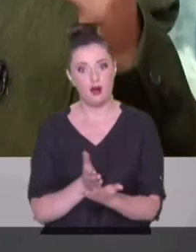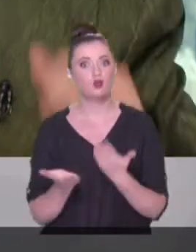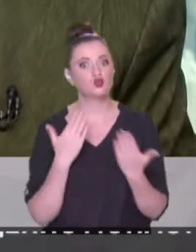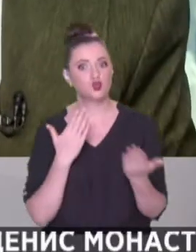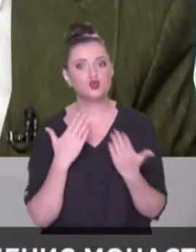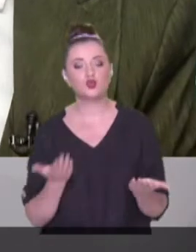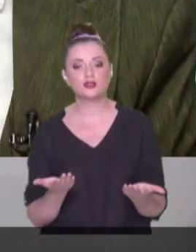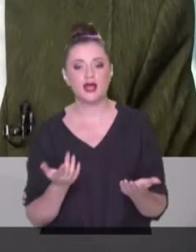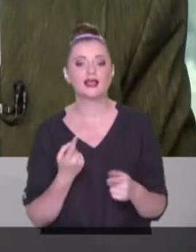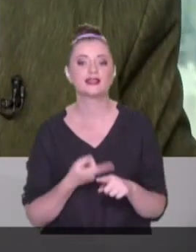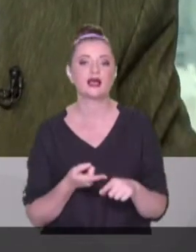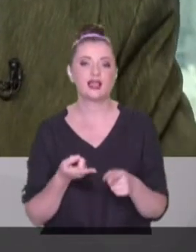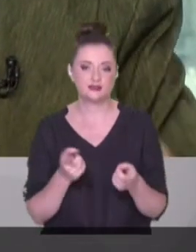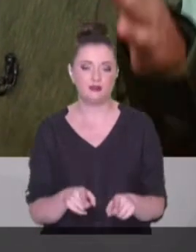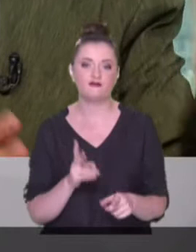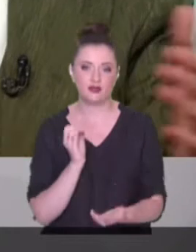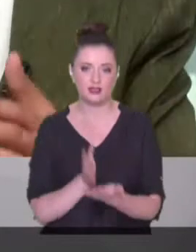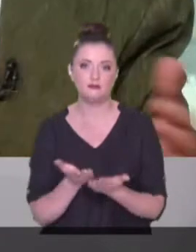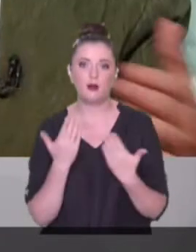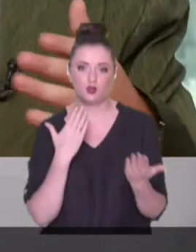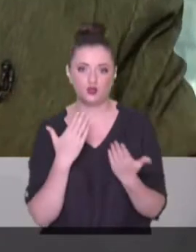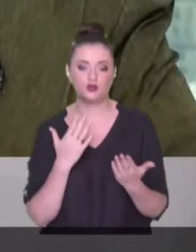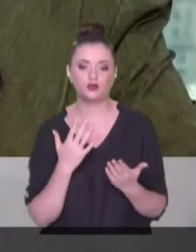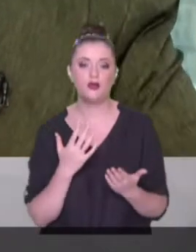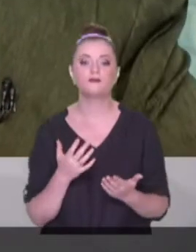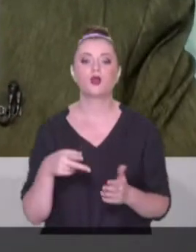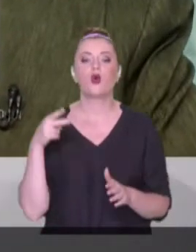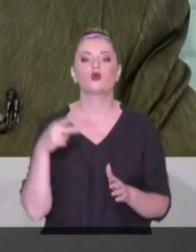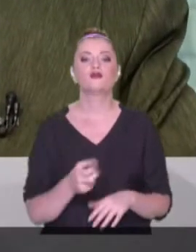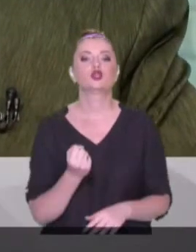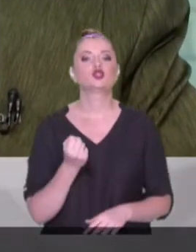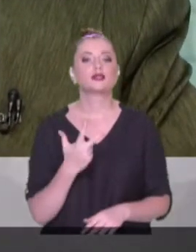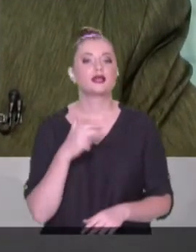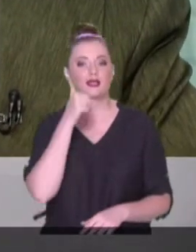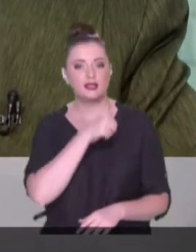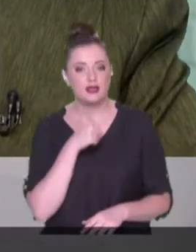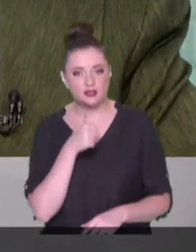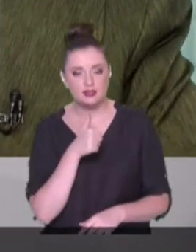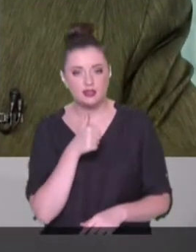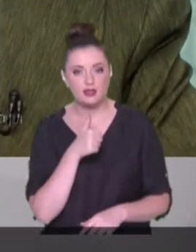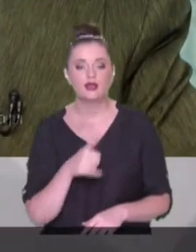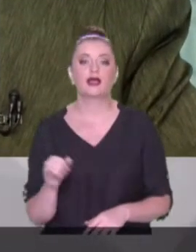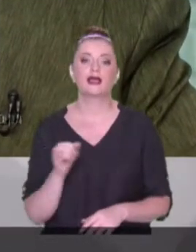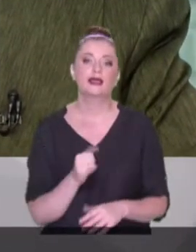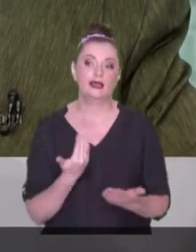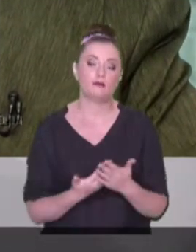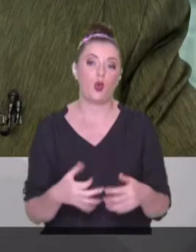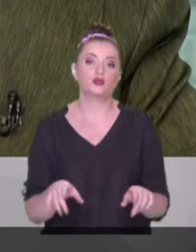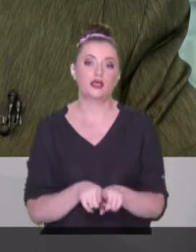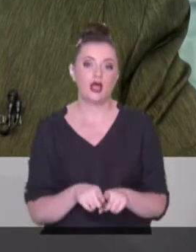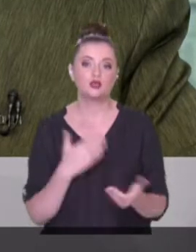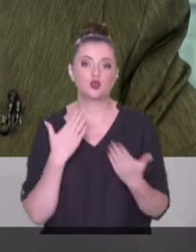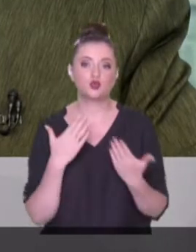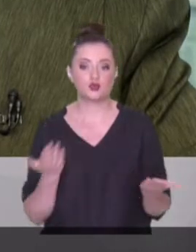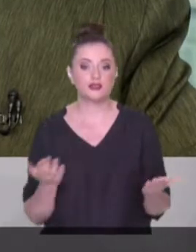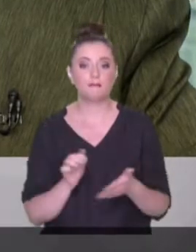Кажу, насправді напряму стосується від того, ну, яка в нас форма влади. Прийшов 2014 рік. І якби ось так воно стосується.